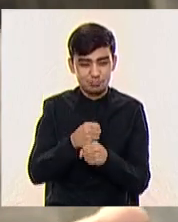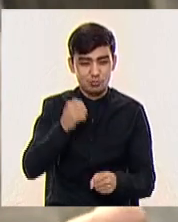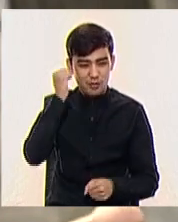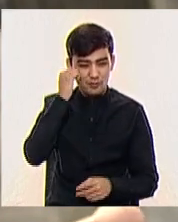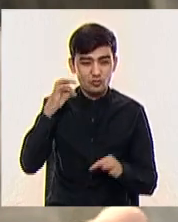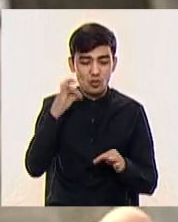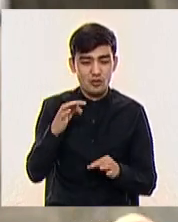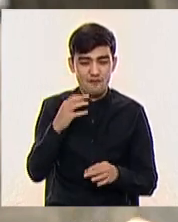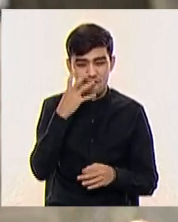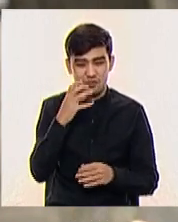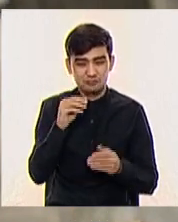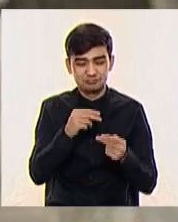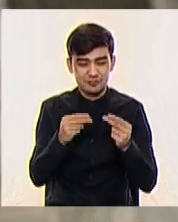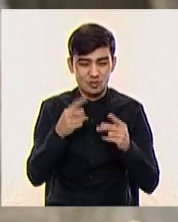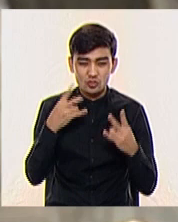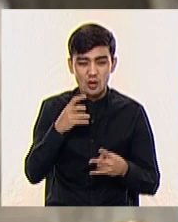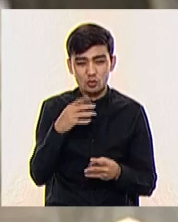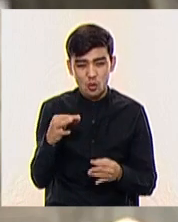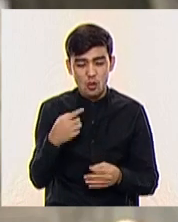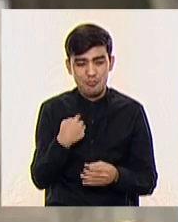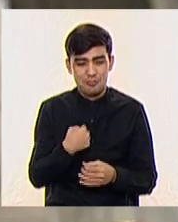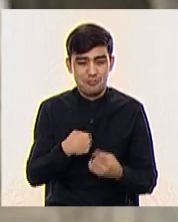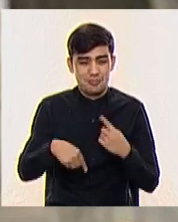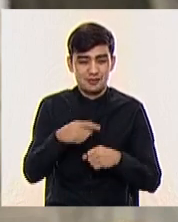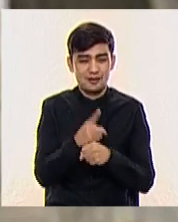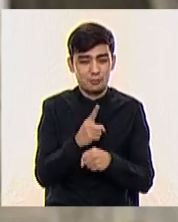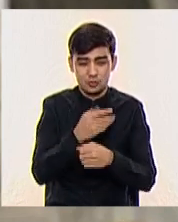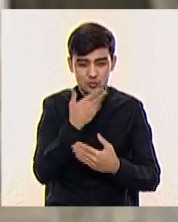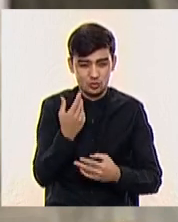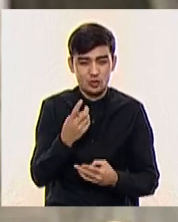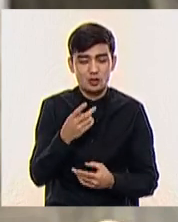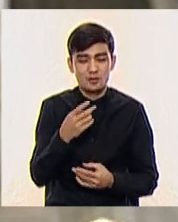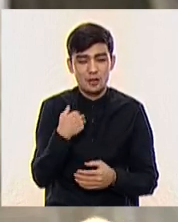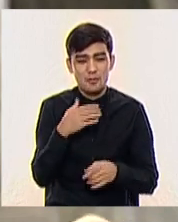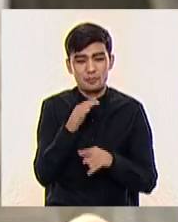памятники. Нежелательно, но мы не запрещаем, мы